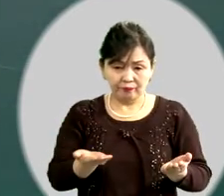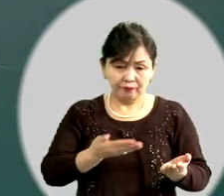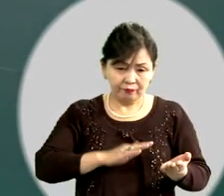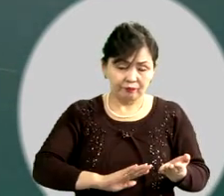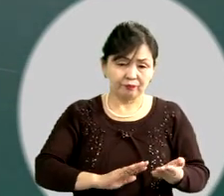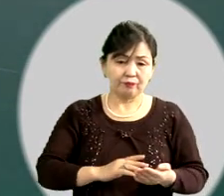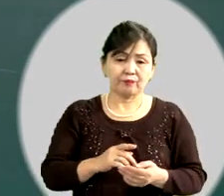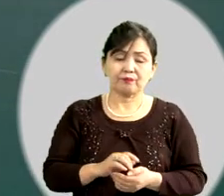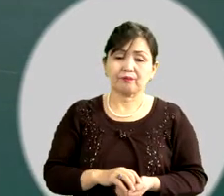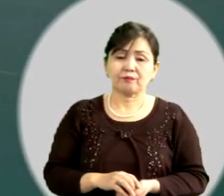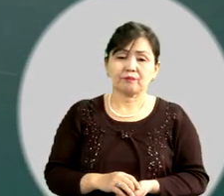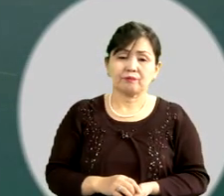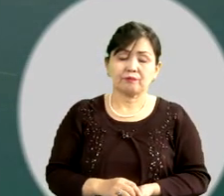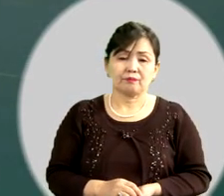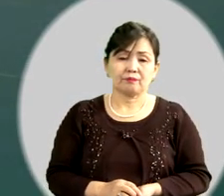талбайн